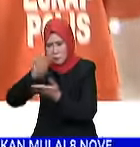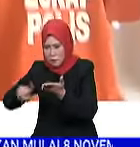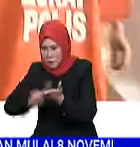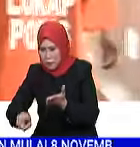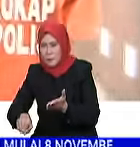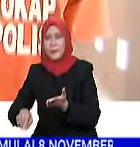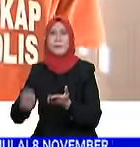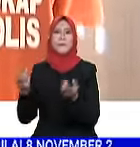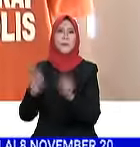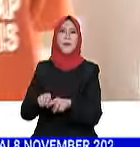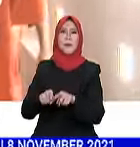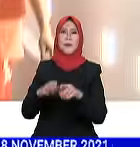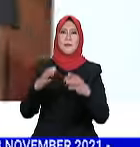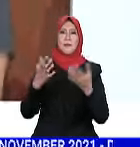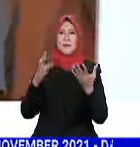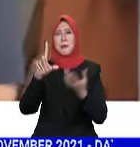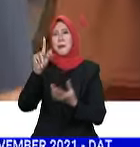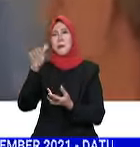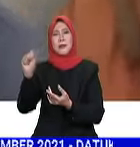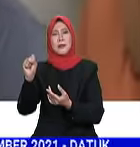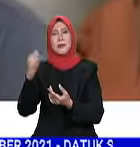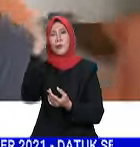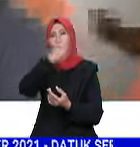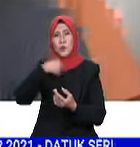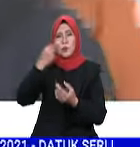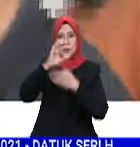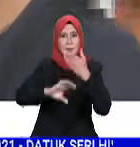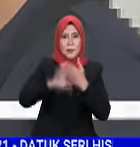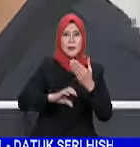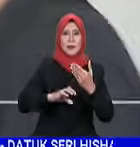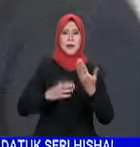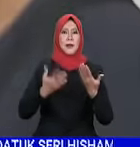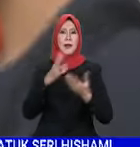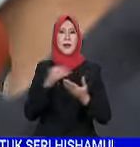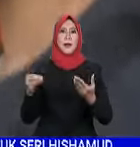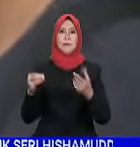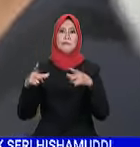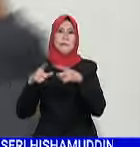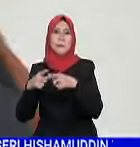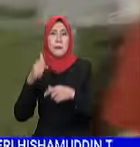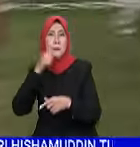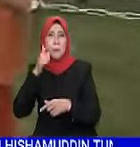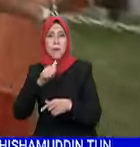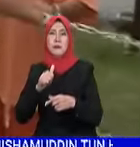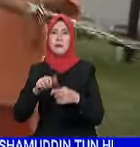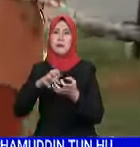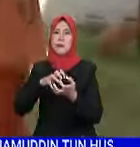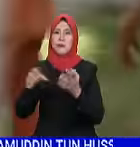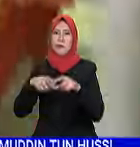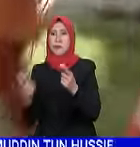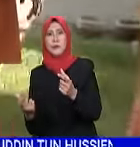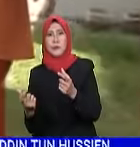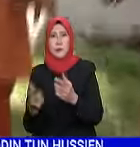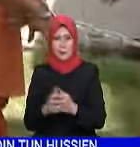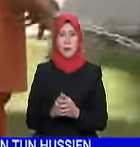kematian disebabkan lemas. Malah terdapat kesan luka di muka, leher dan kesan koyakan pada kemaluan mangsa. Pemeriksaan fizikal ke